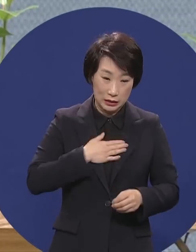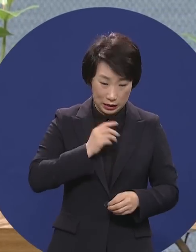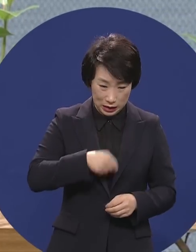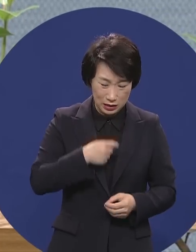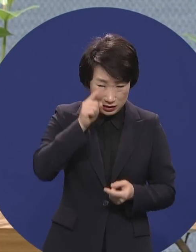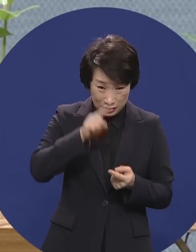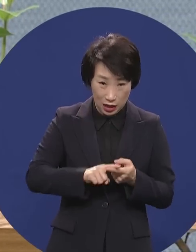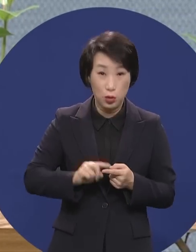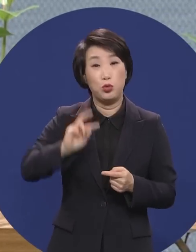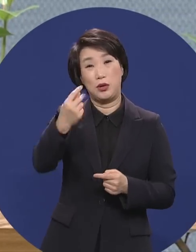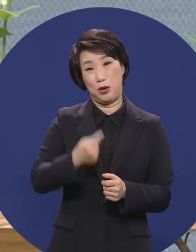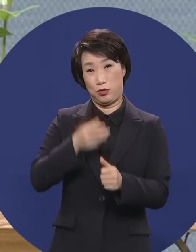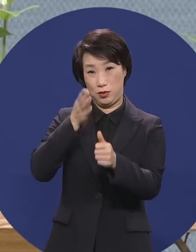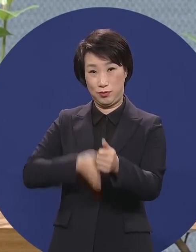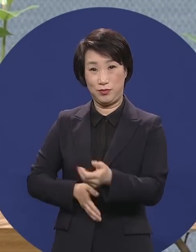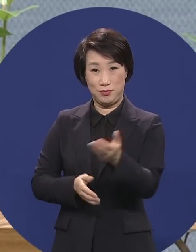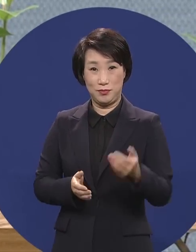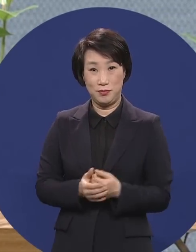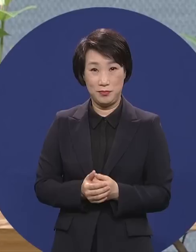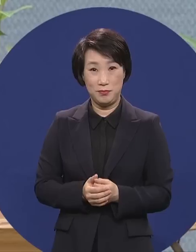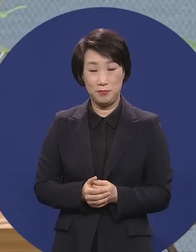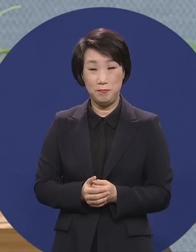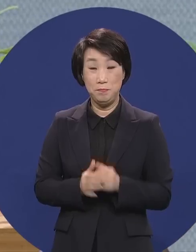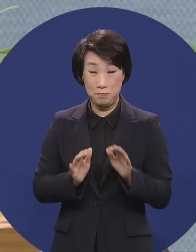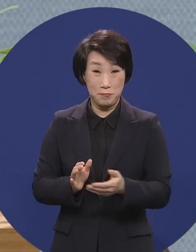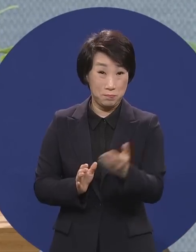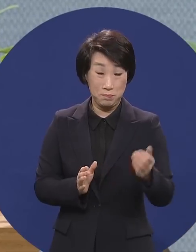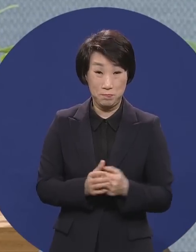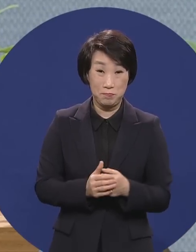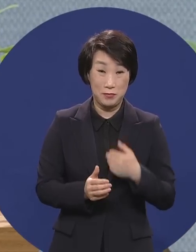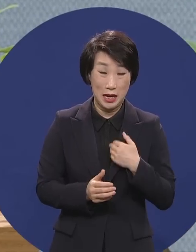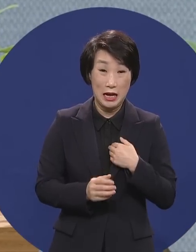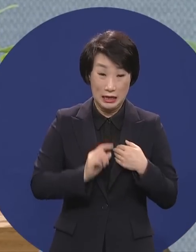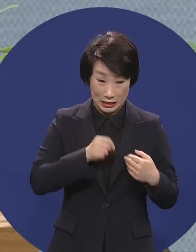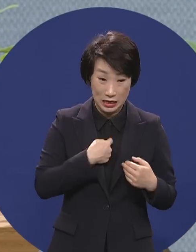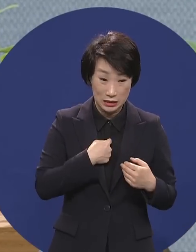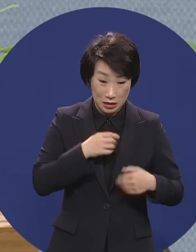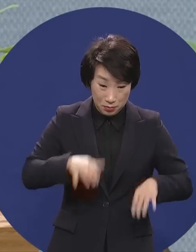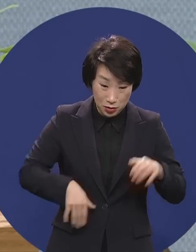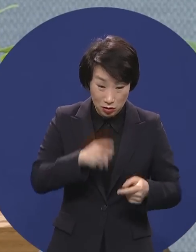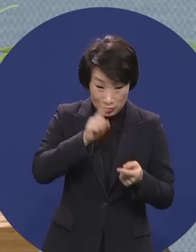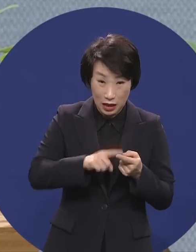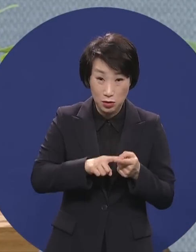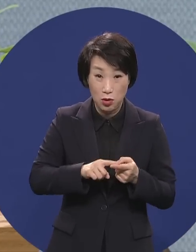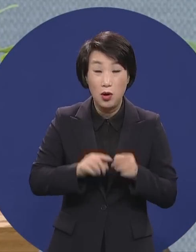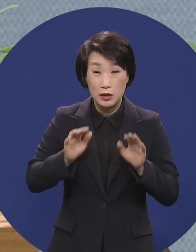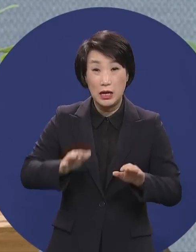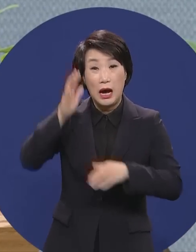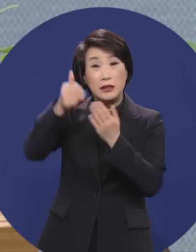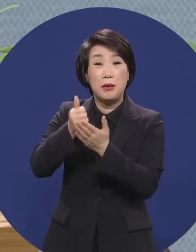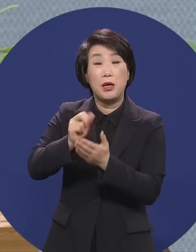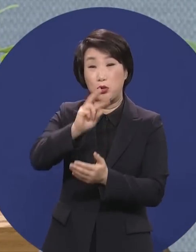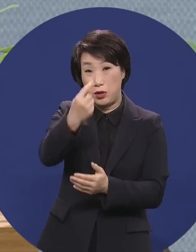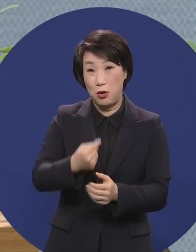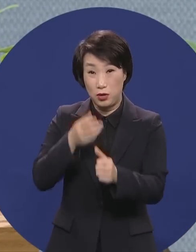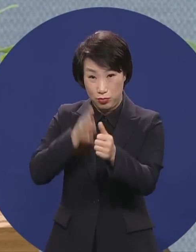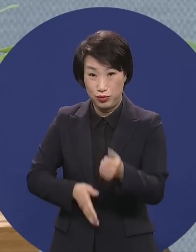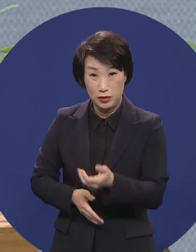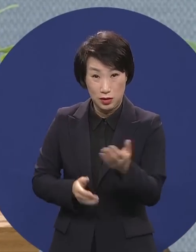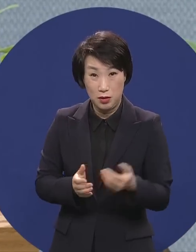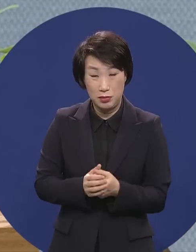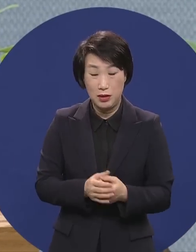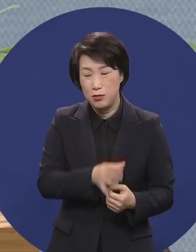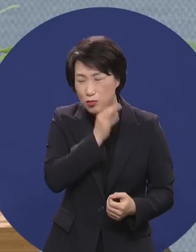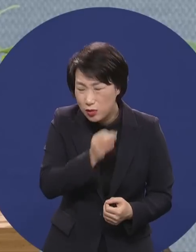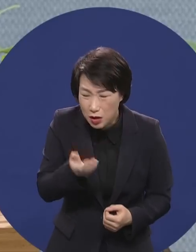들고 돌아와라 그 말이고, 심술 맞은 자신 빈손 그대로 들고 돌아와라 이 말이고, 염치